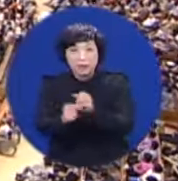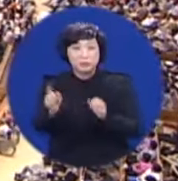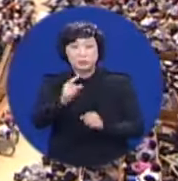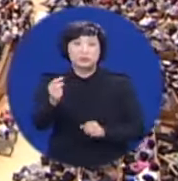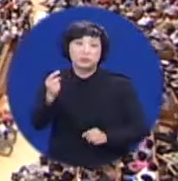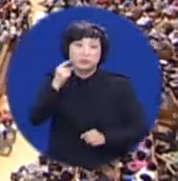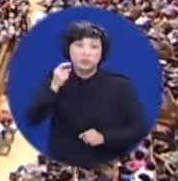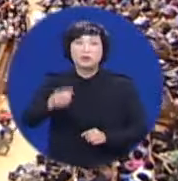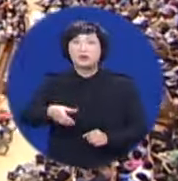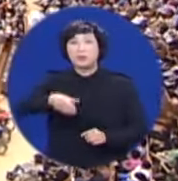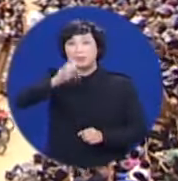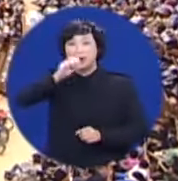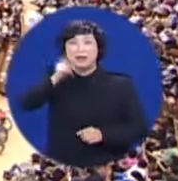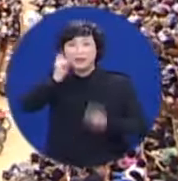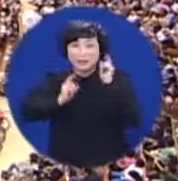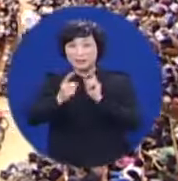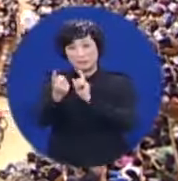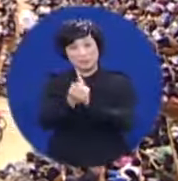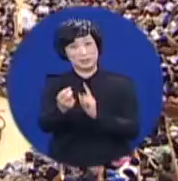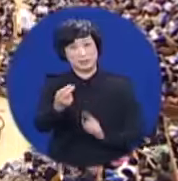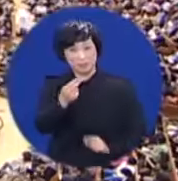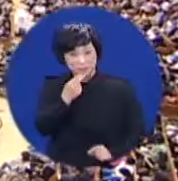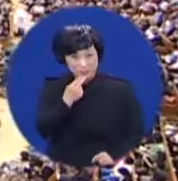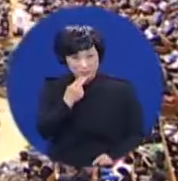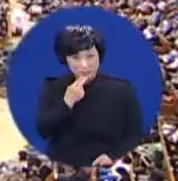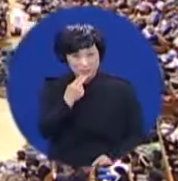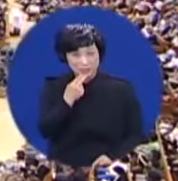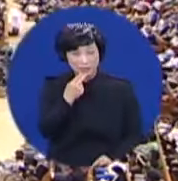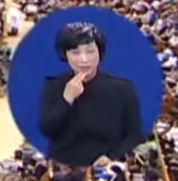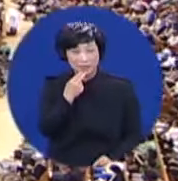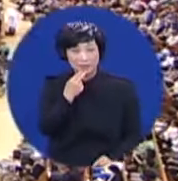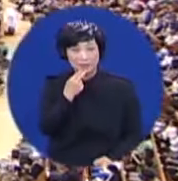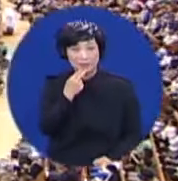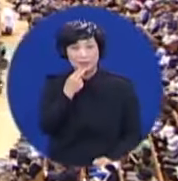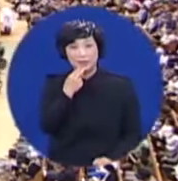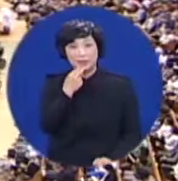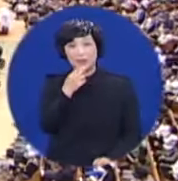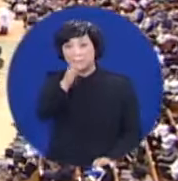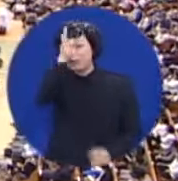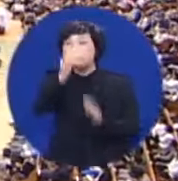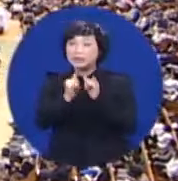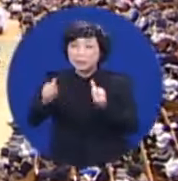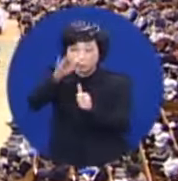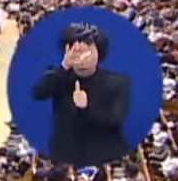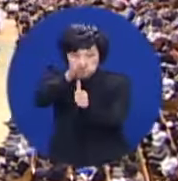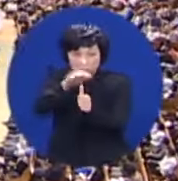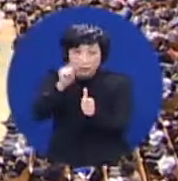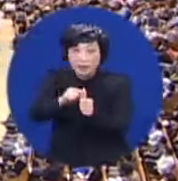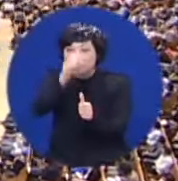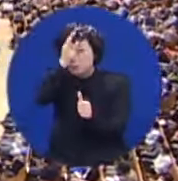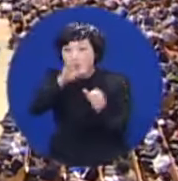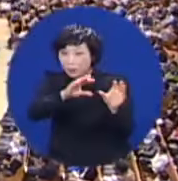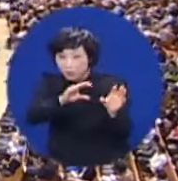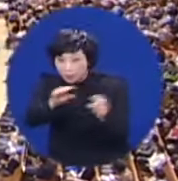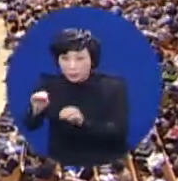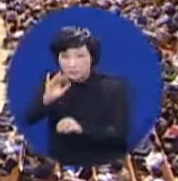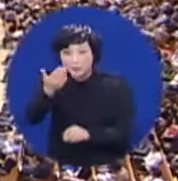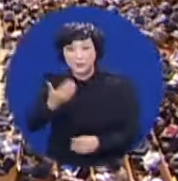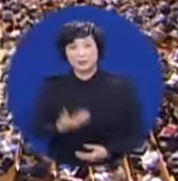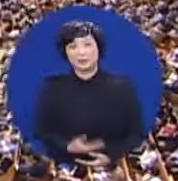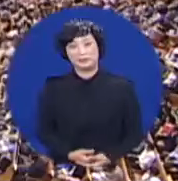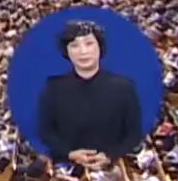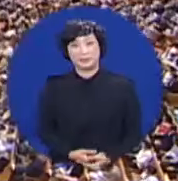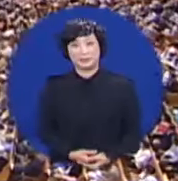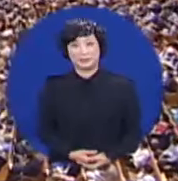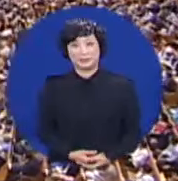집으며 무슨 독을 마실지라도 해를 받지 아니하며 병든 사람에게 손을 얹은 적 나으리라